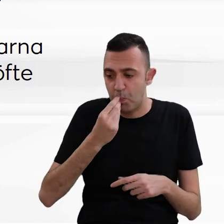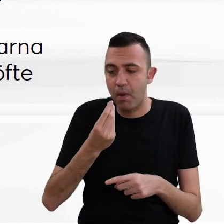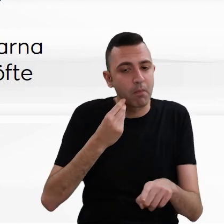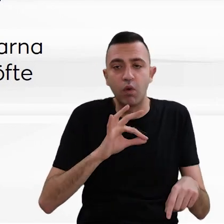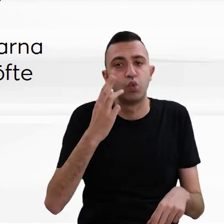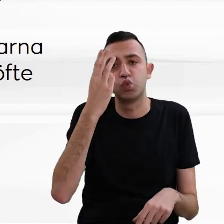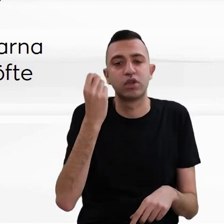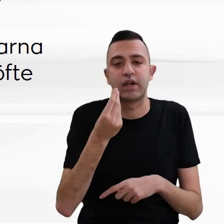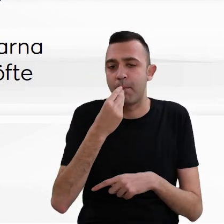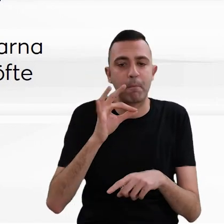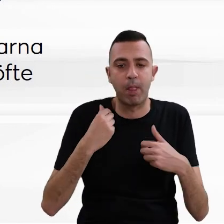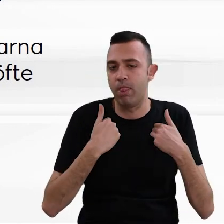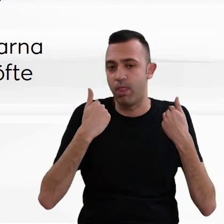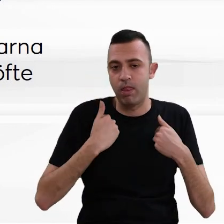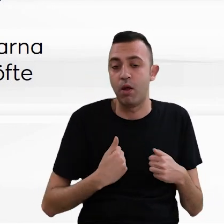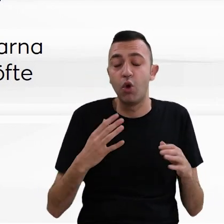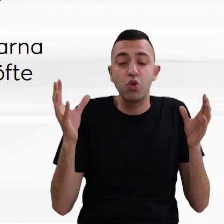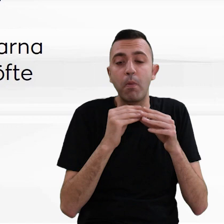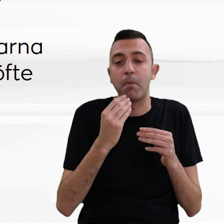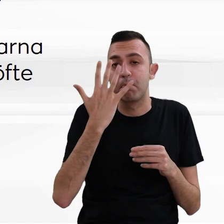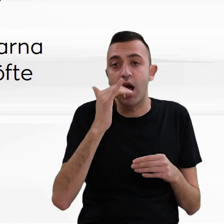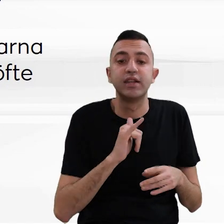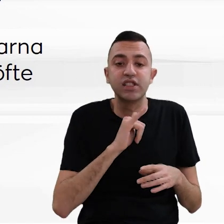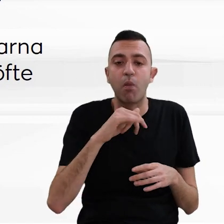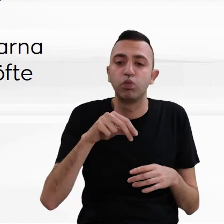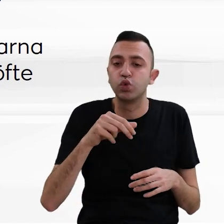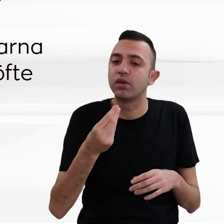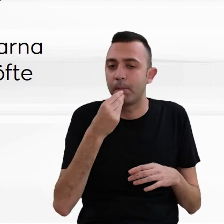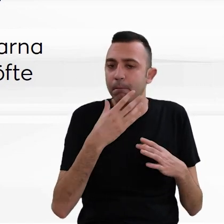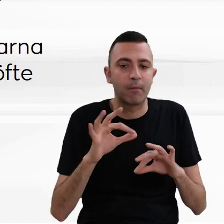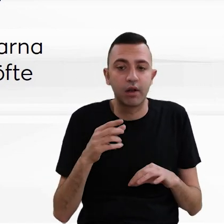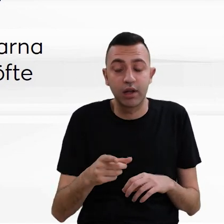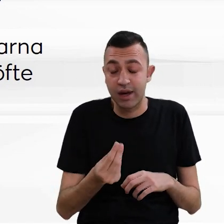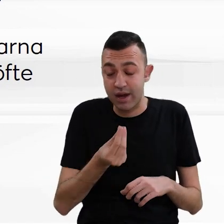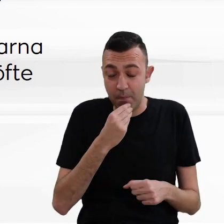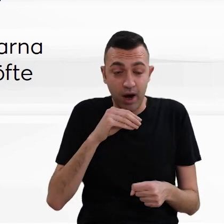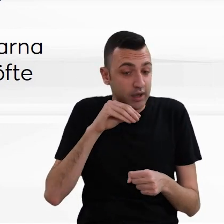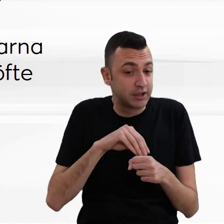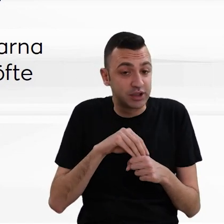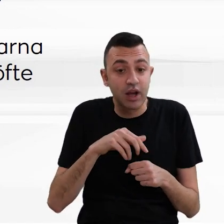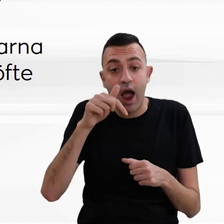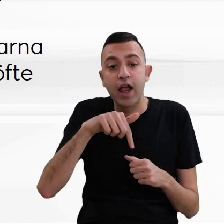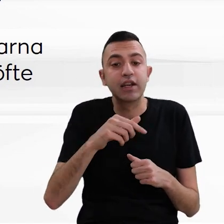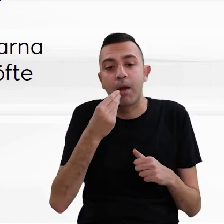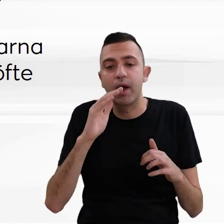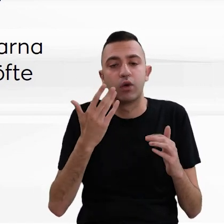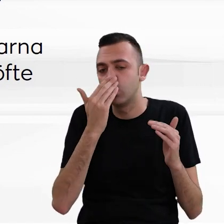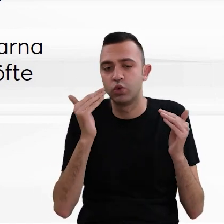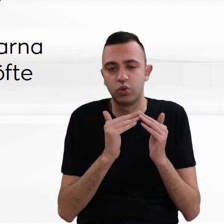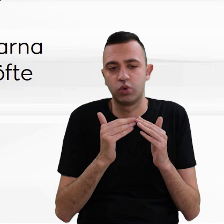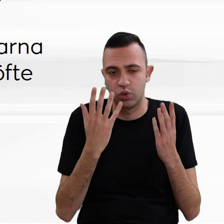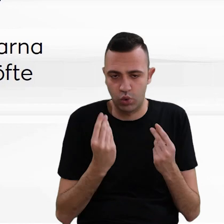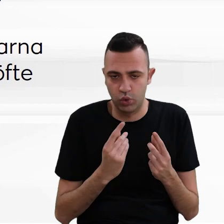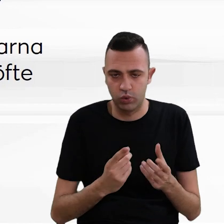müşteri toplam Beş gram tuz tüketmiştir Buna göre bu müşterinin yediği yemekler aşağıdakilerden